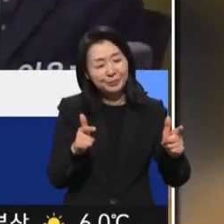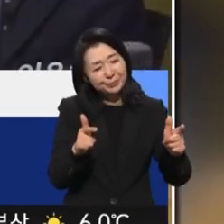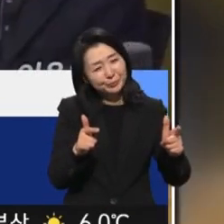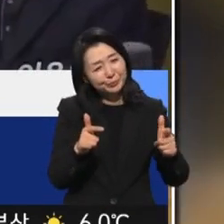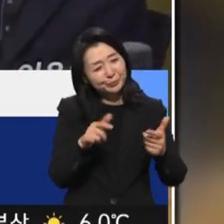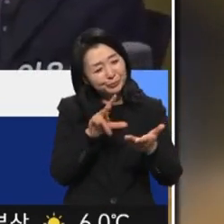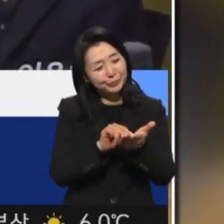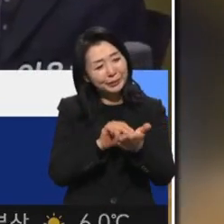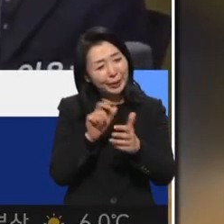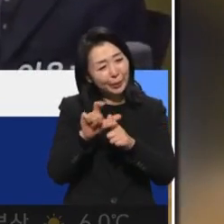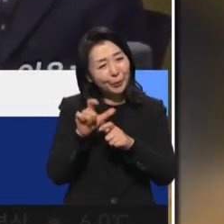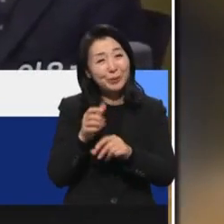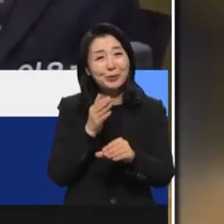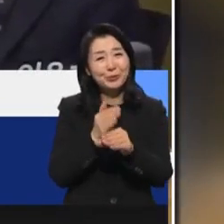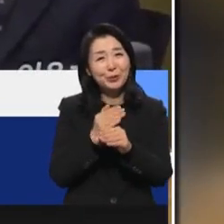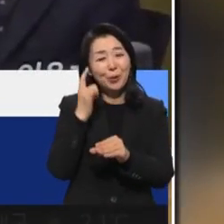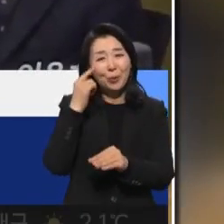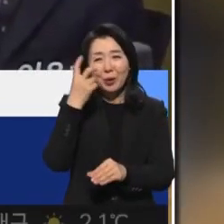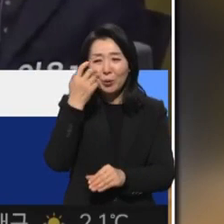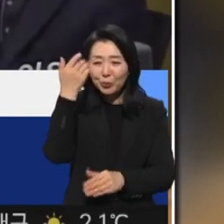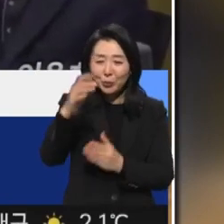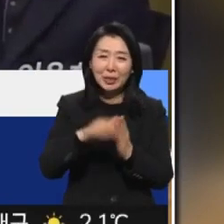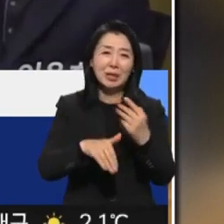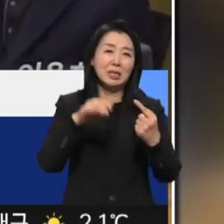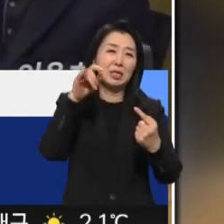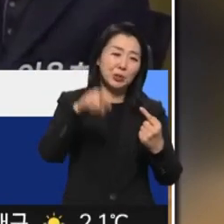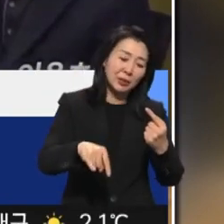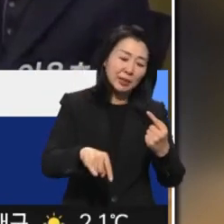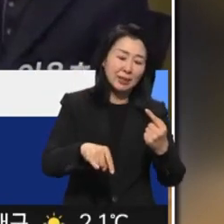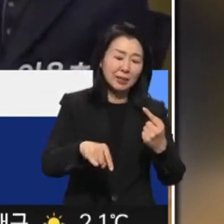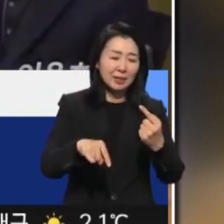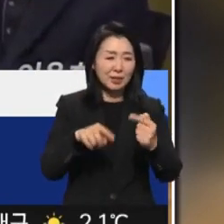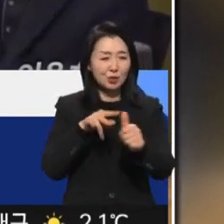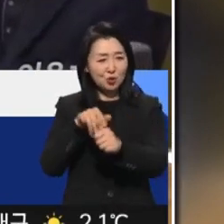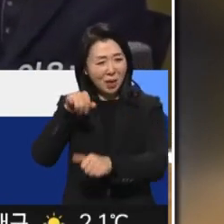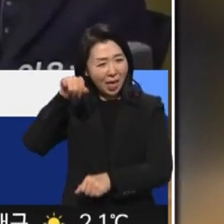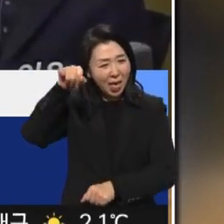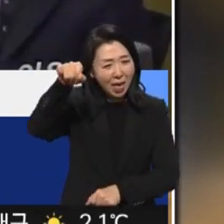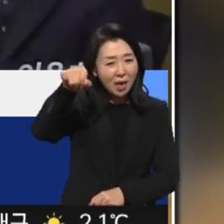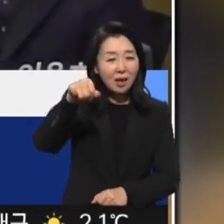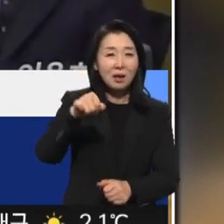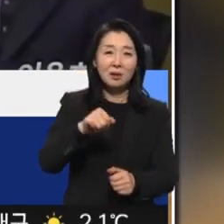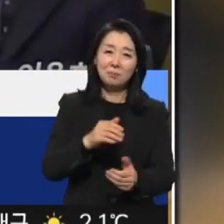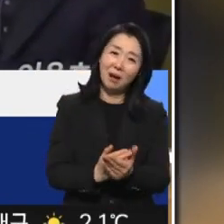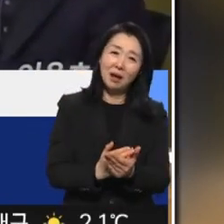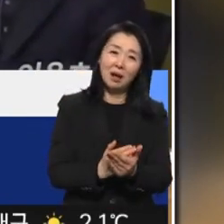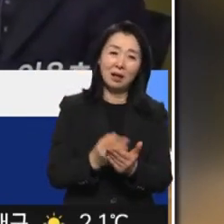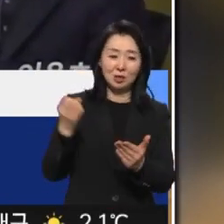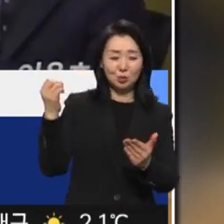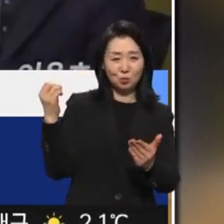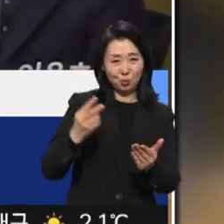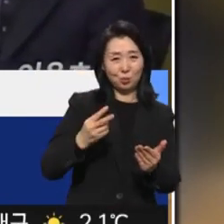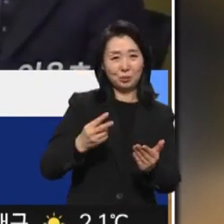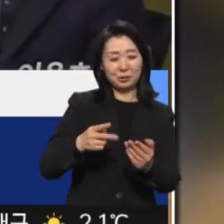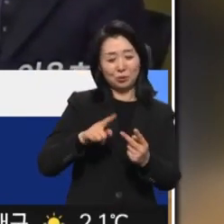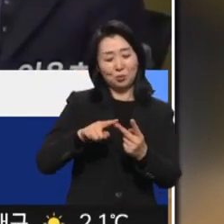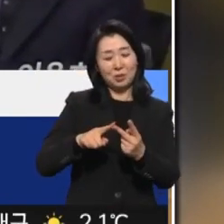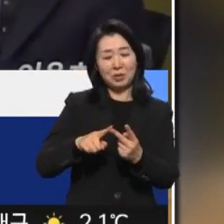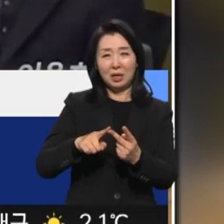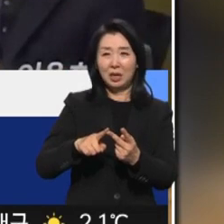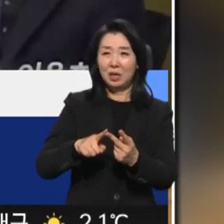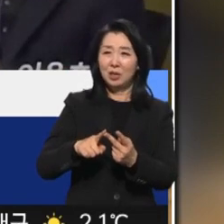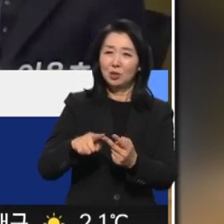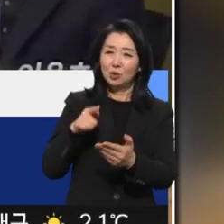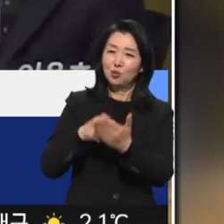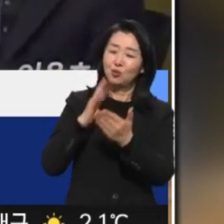같아요. 근데 여론조사하면 본인이 제일 많이 나오니 이걸 차고 나가야 되는 것이냐 하는 거 하나. 또 하나는 과연 윤심이 나한테 있을